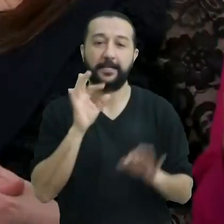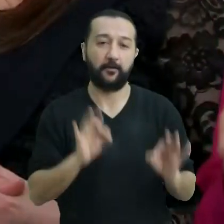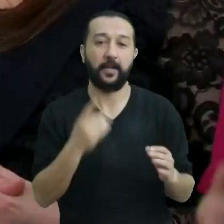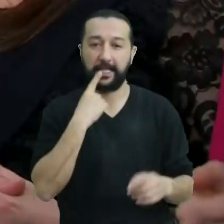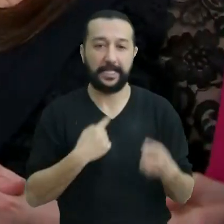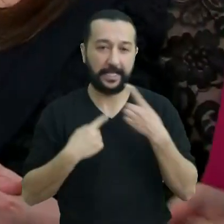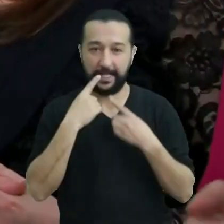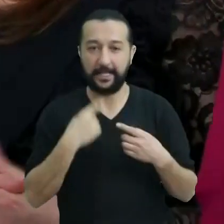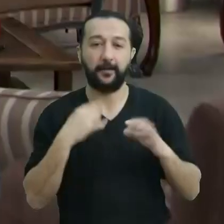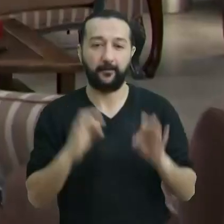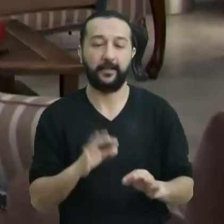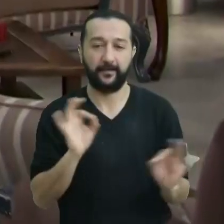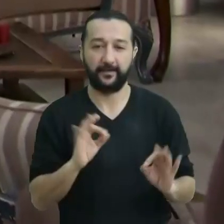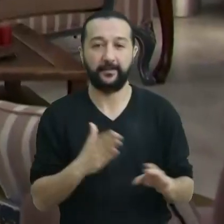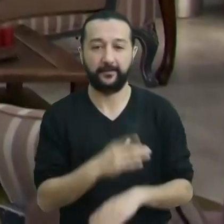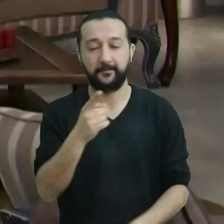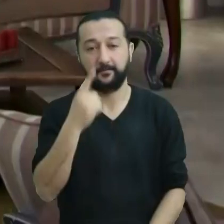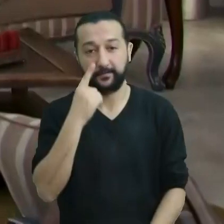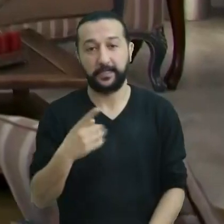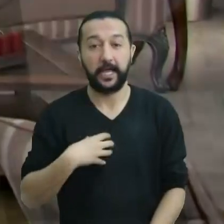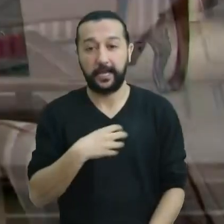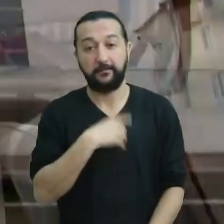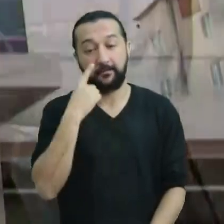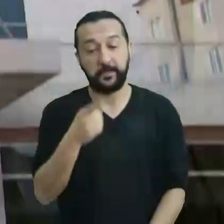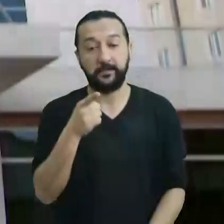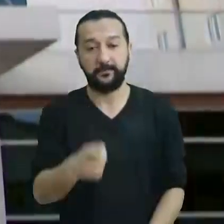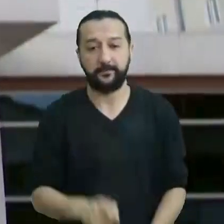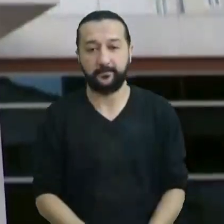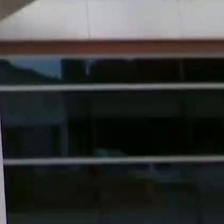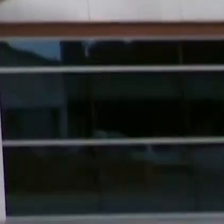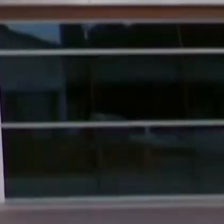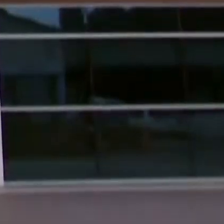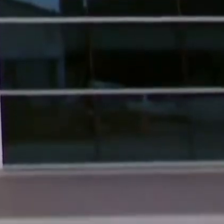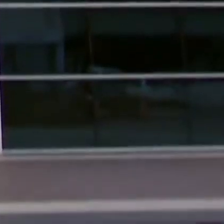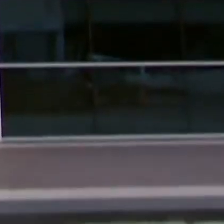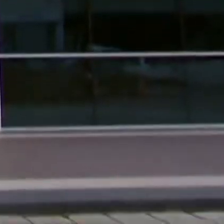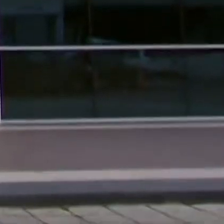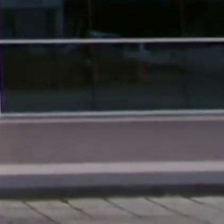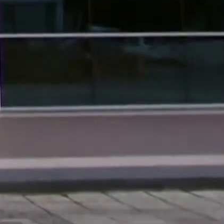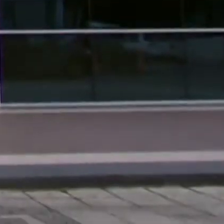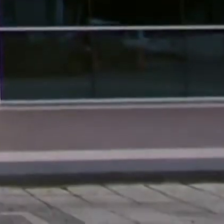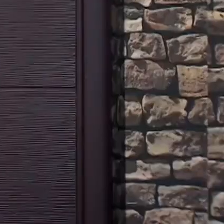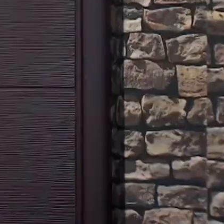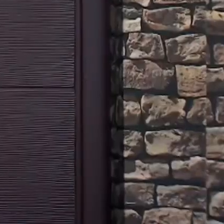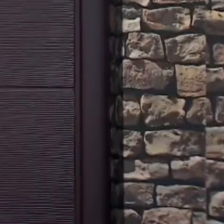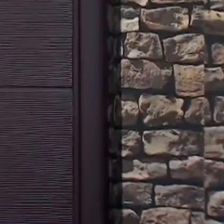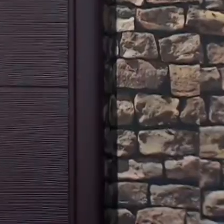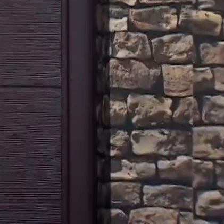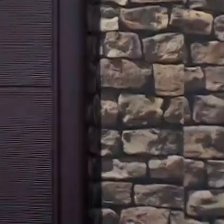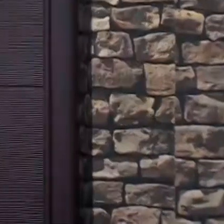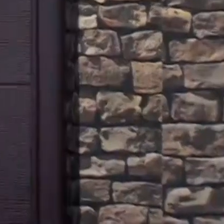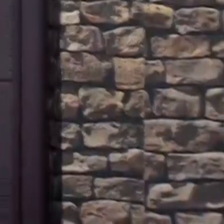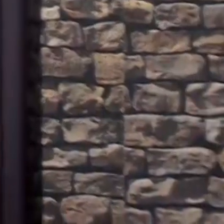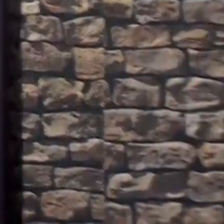öyle derlerdi, peze turlerdi. Kardeş ona sinine bak ama. Sarp'ın şirketinin bulunduğu dışı aynalı camla kaplı 4 katlı